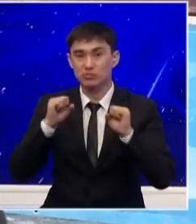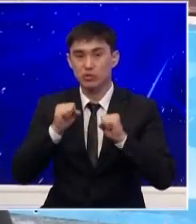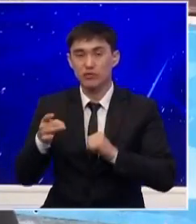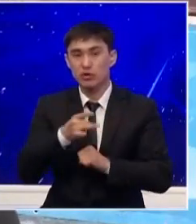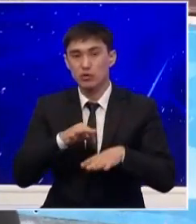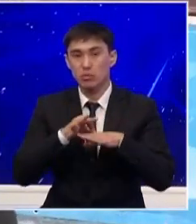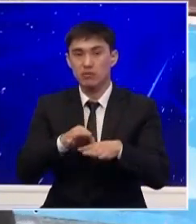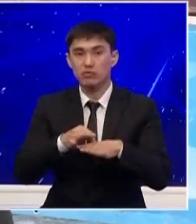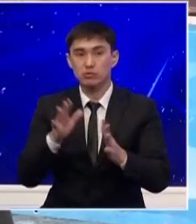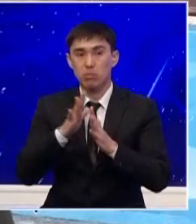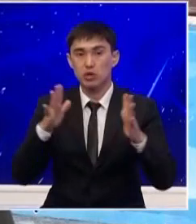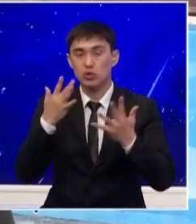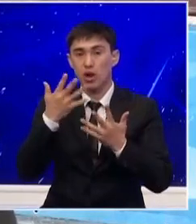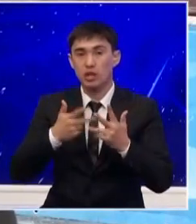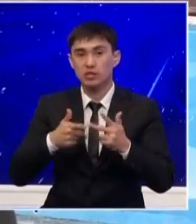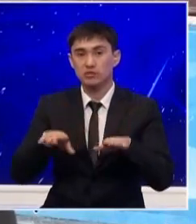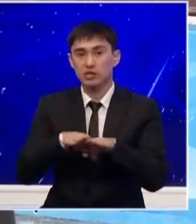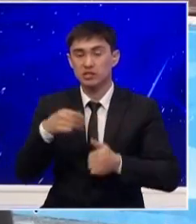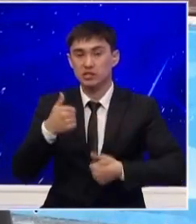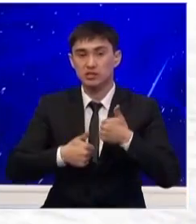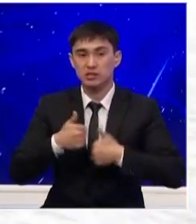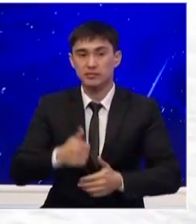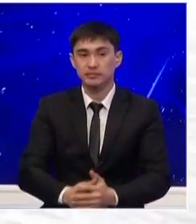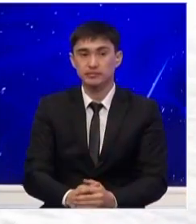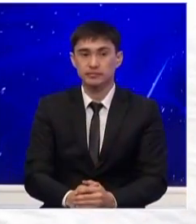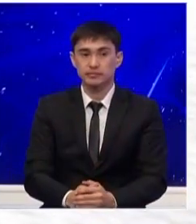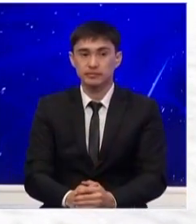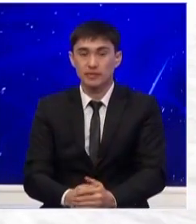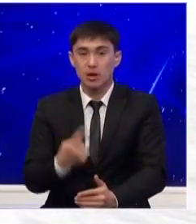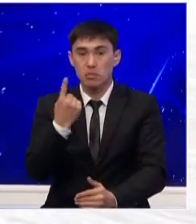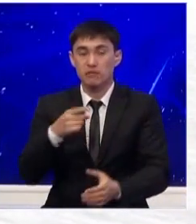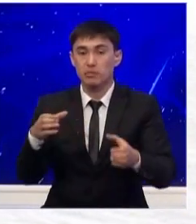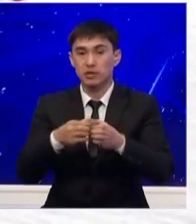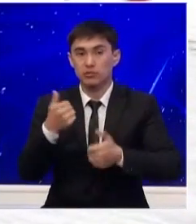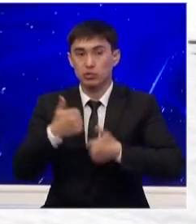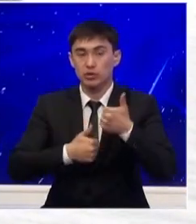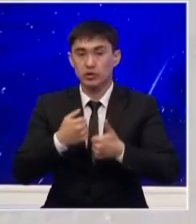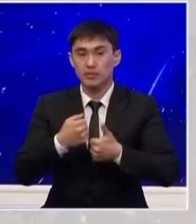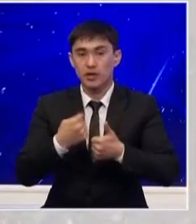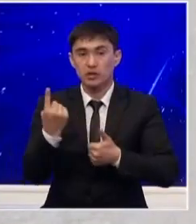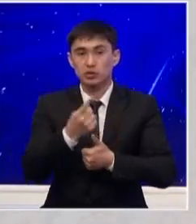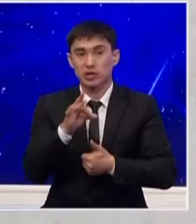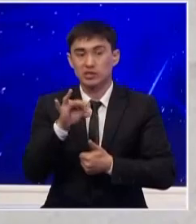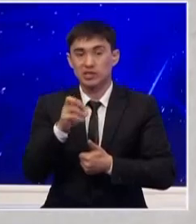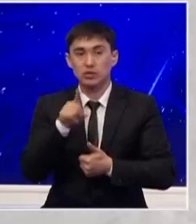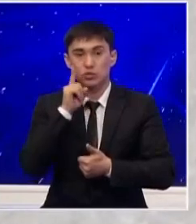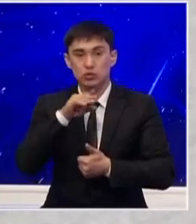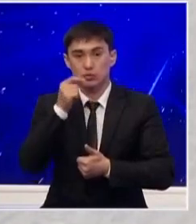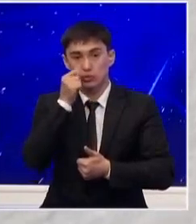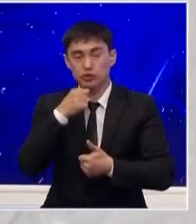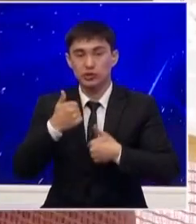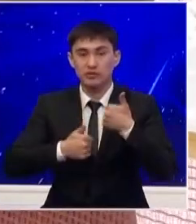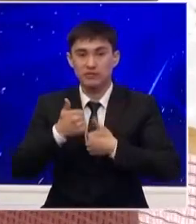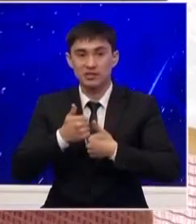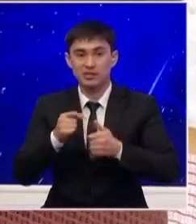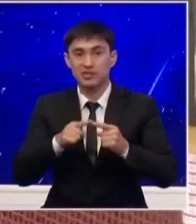регионе проводится большое количество подобных состязаний. На первом этапе турнира в одиночном разряде юноши и мужчины